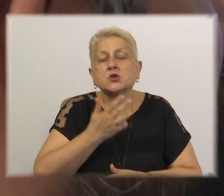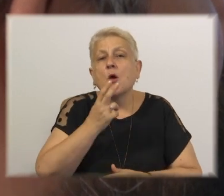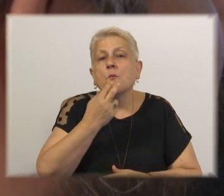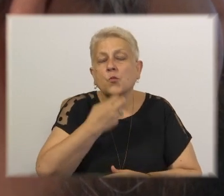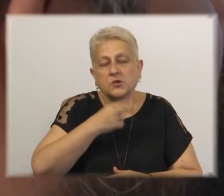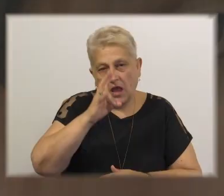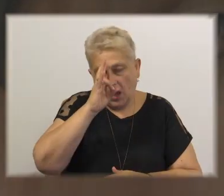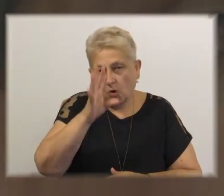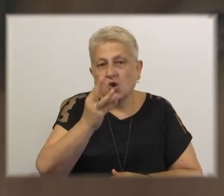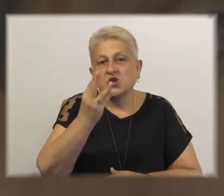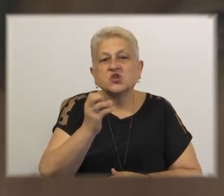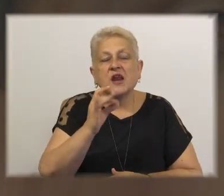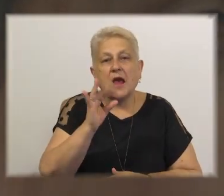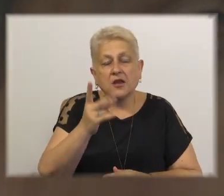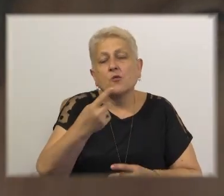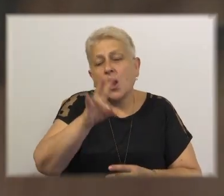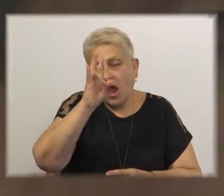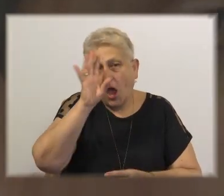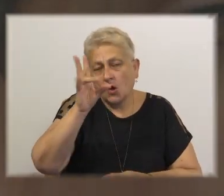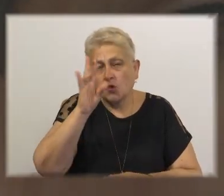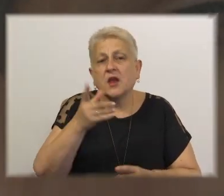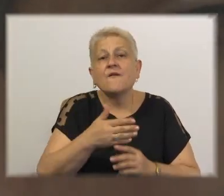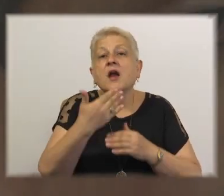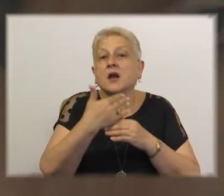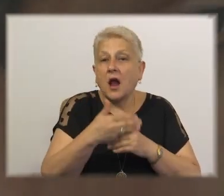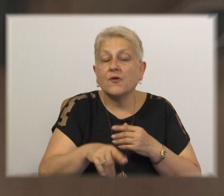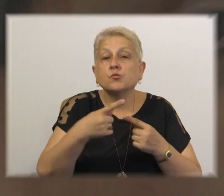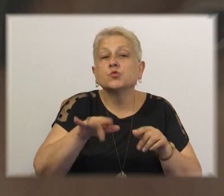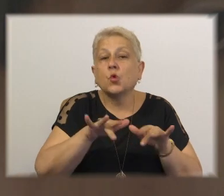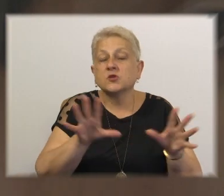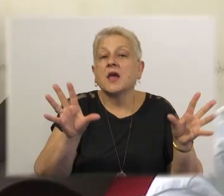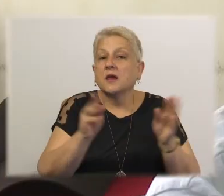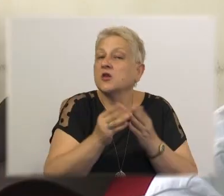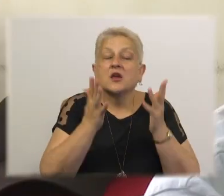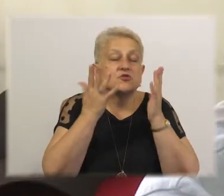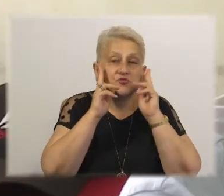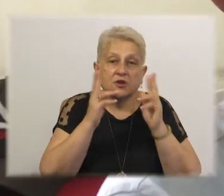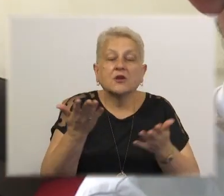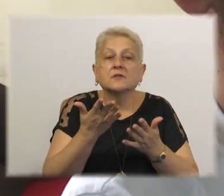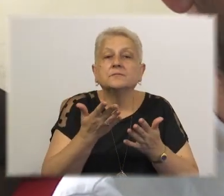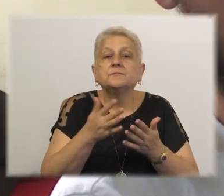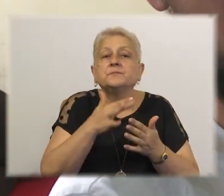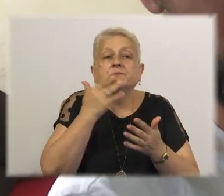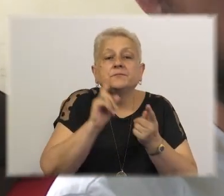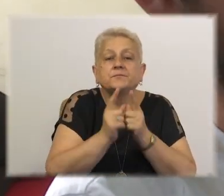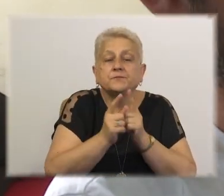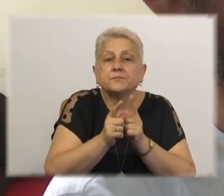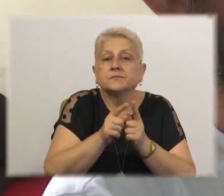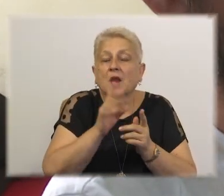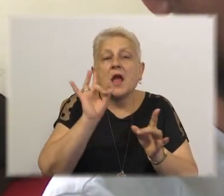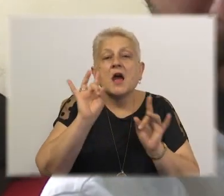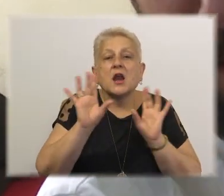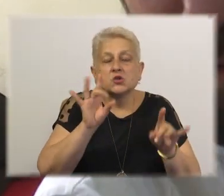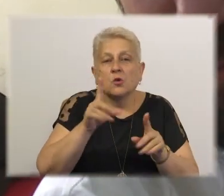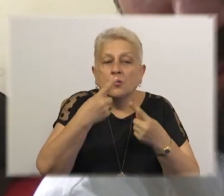մուլտերով Շրեկին ու Հեքիաթի մյուս հերոսներին։ Երբ կավարտի մյուս գործերի հետ, դեռ չգիտի, քանի որ թարգմանություններով զբաղվում է